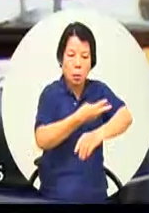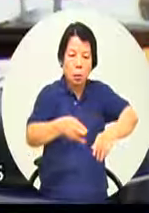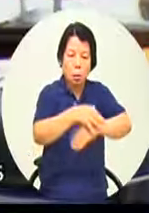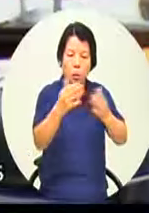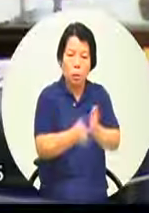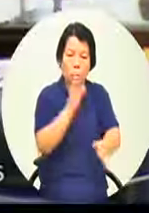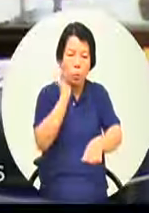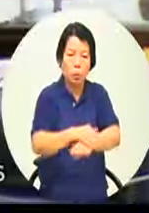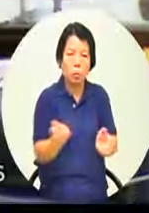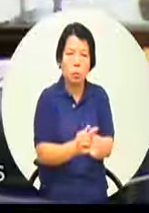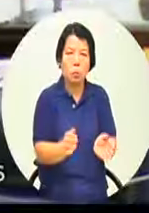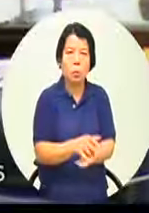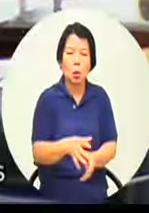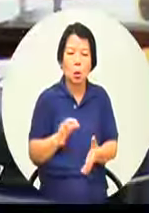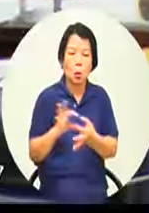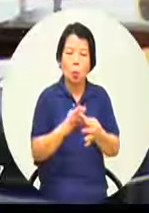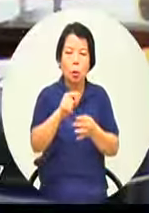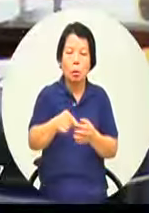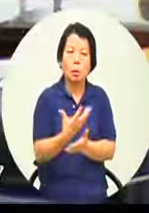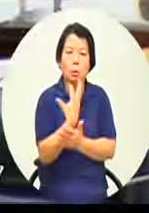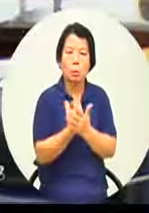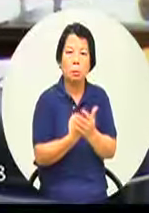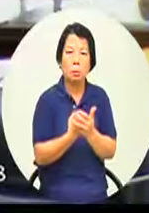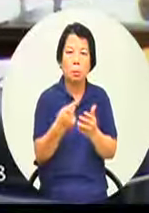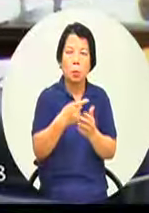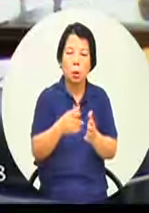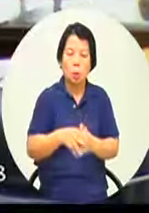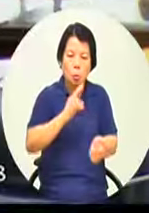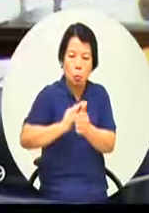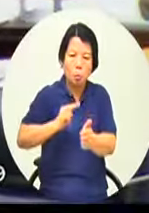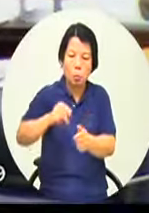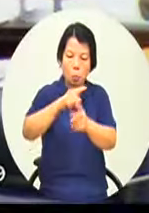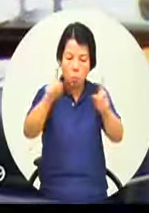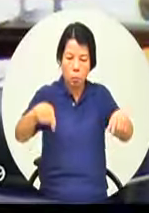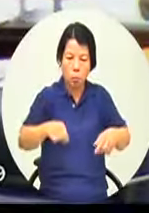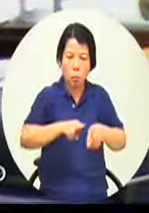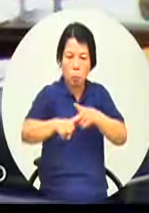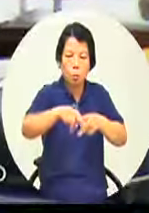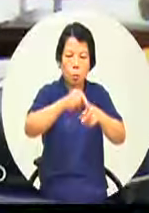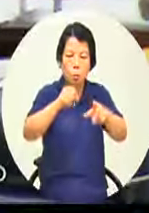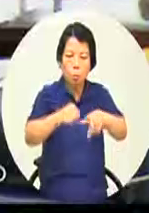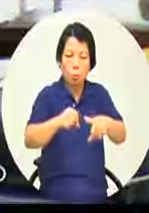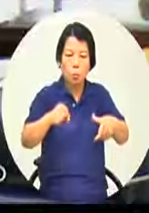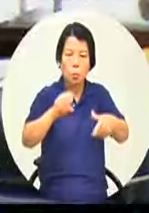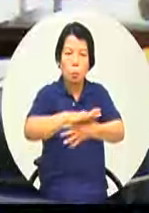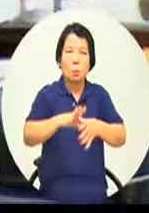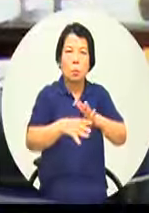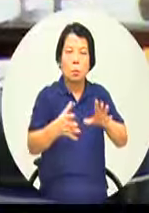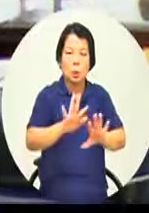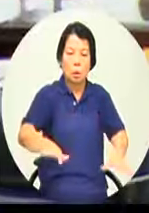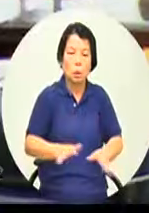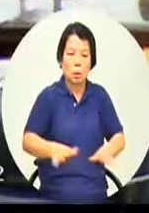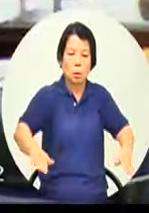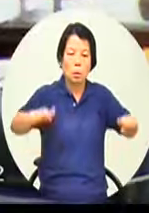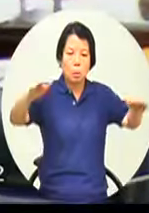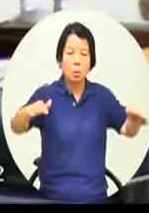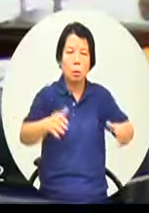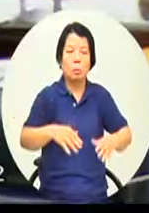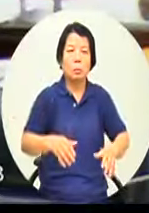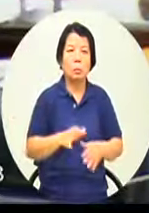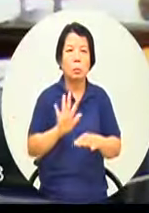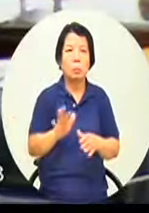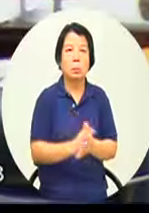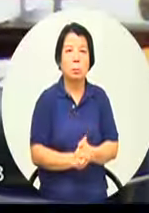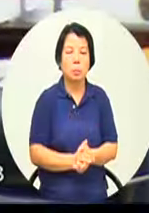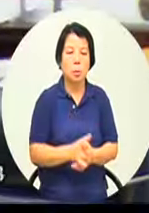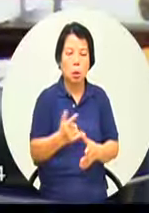可是为了你们的几个字啊，那一纸公文啊，现在又造成两边一起淹水，淹水就算了，高